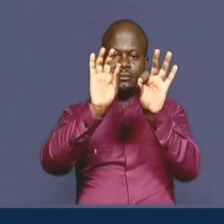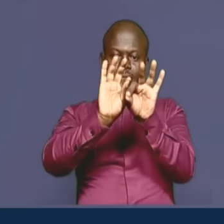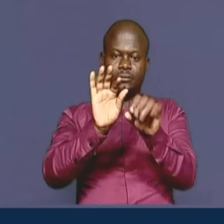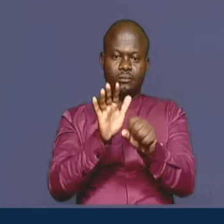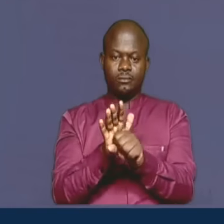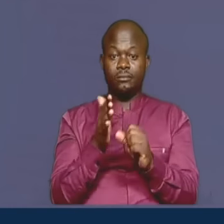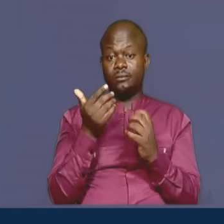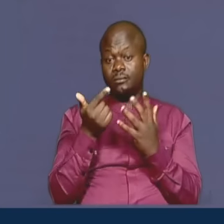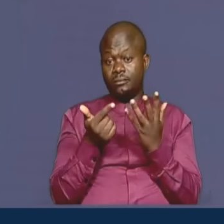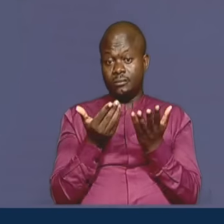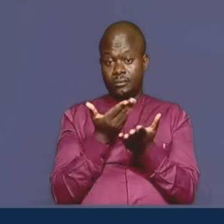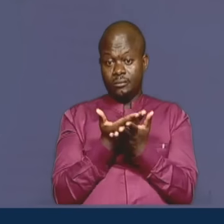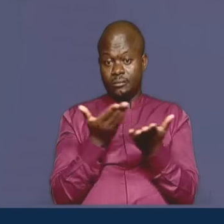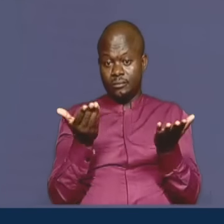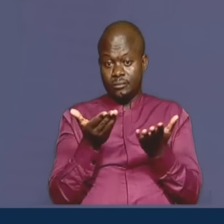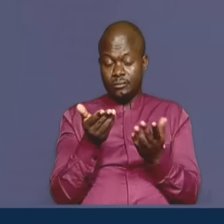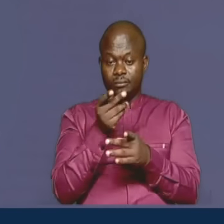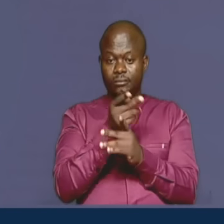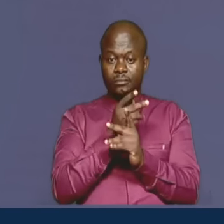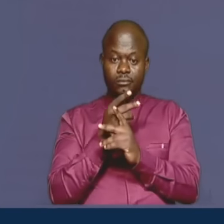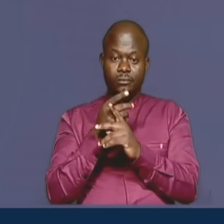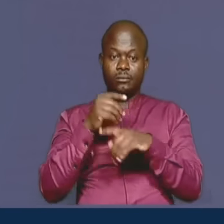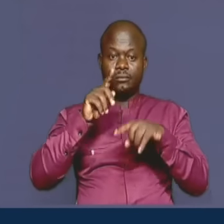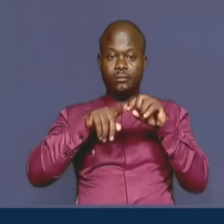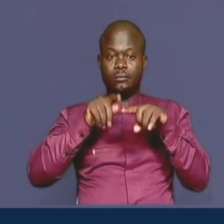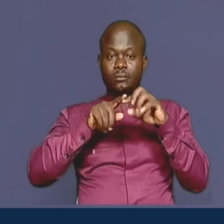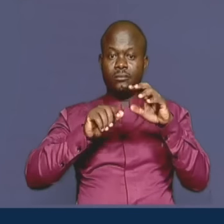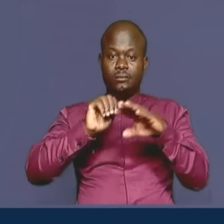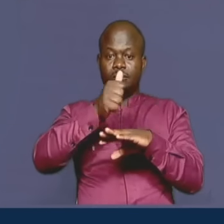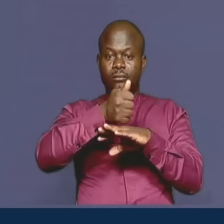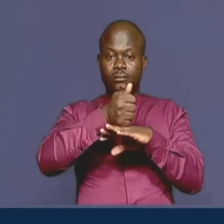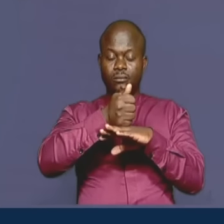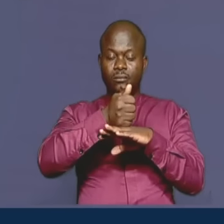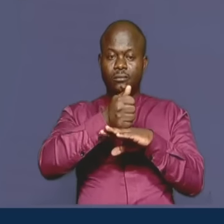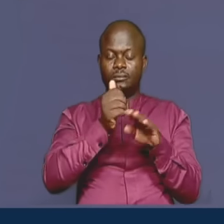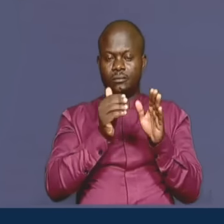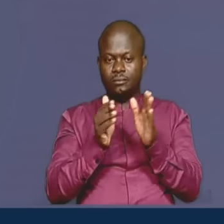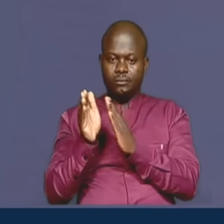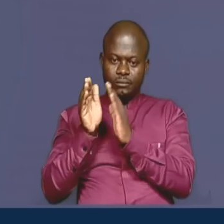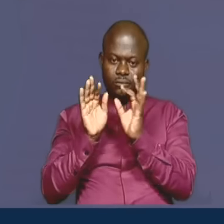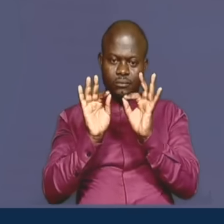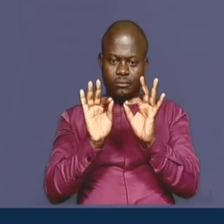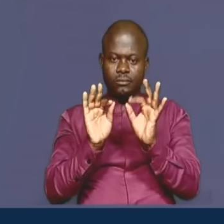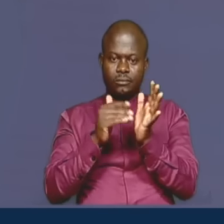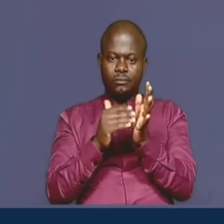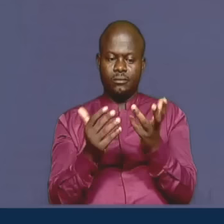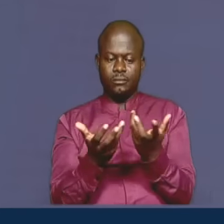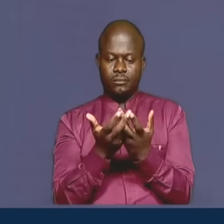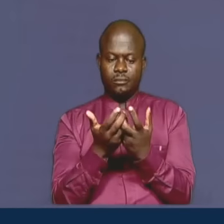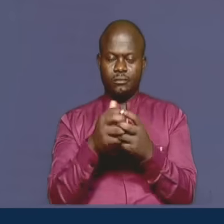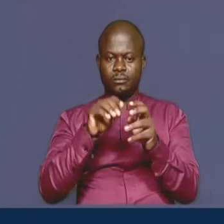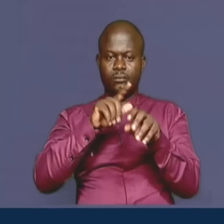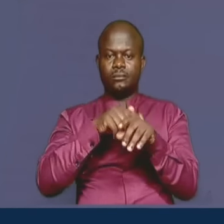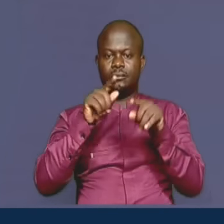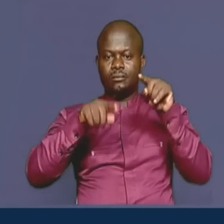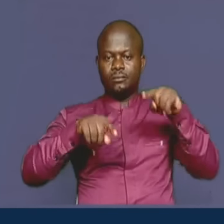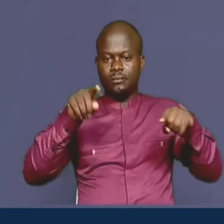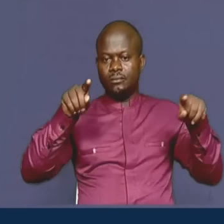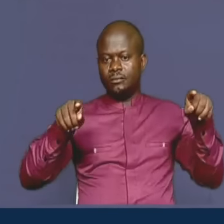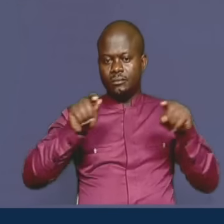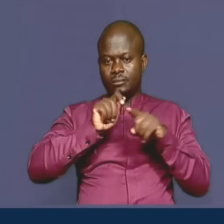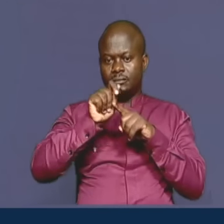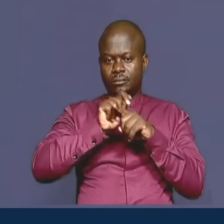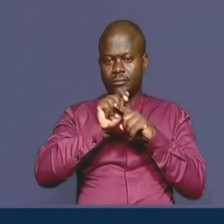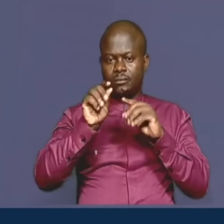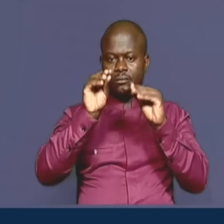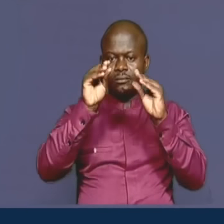ibi rero birasaba ko twita cyane kuri politike dushyiraho ingengabihe zikwiriye kandi zigendana n'ibihe bihindagurika guhugura